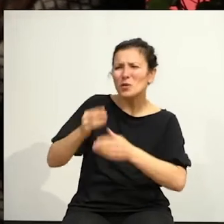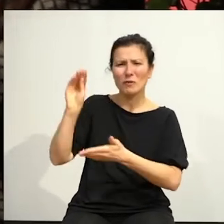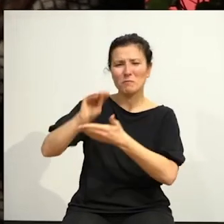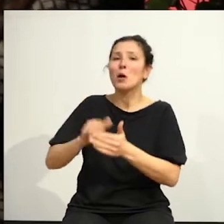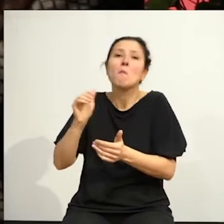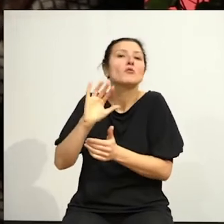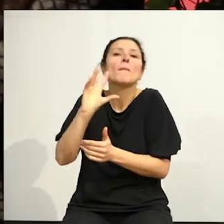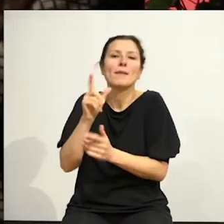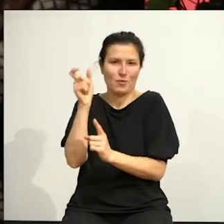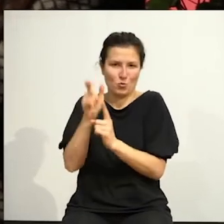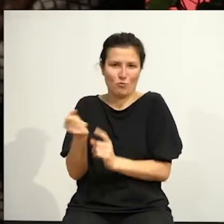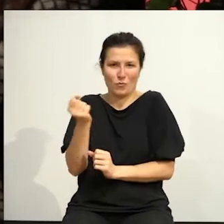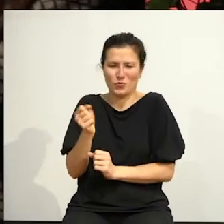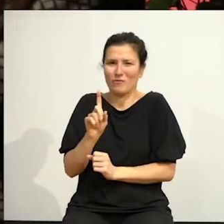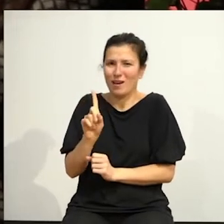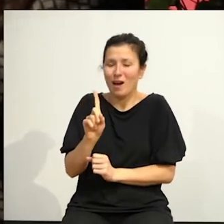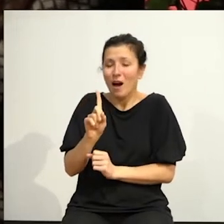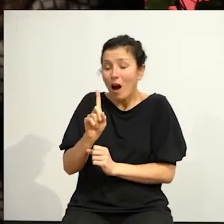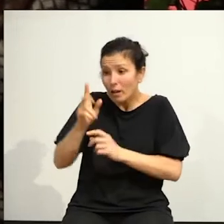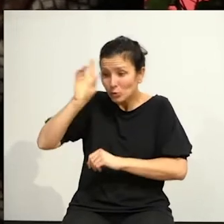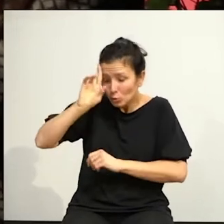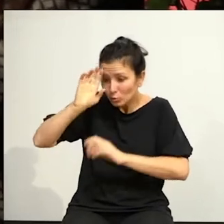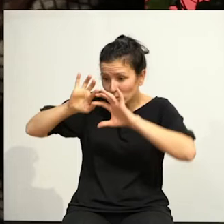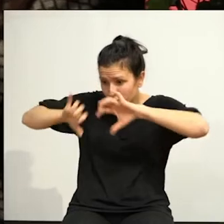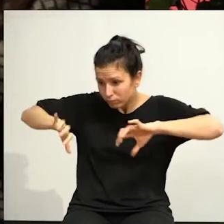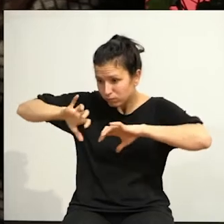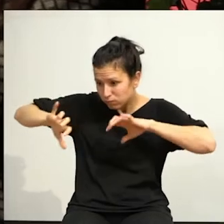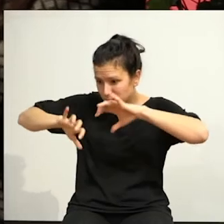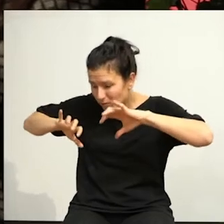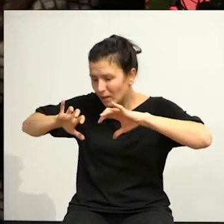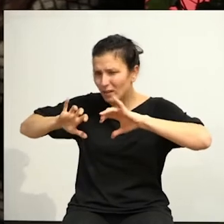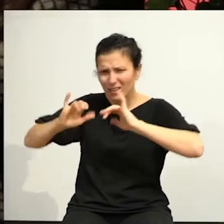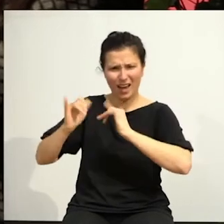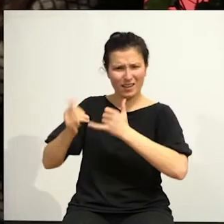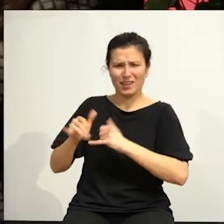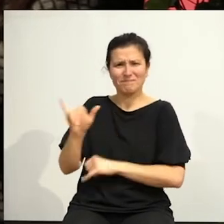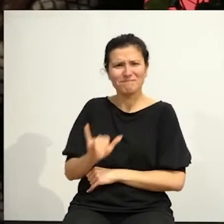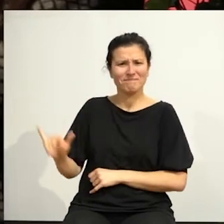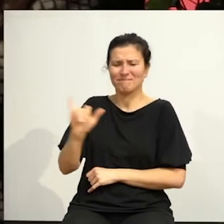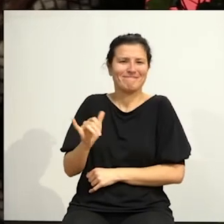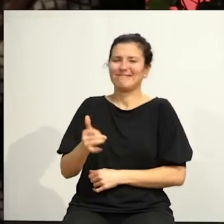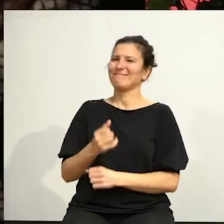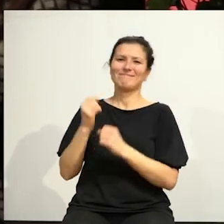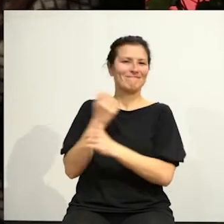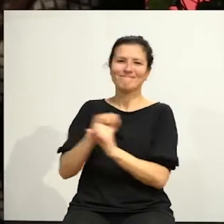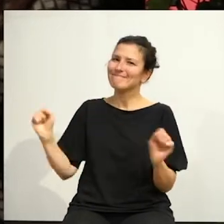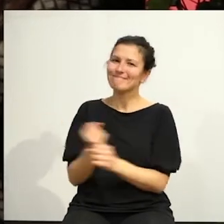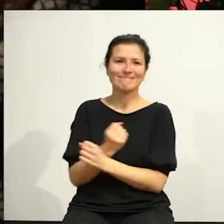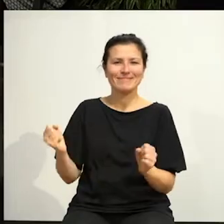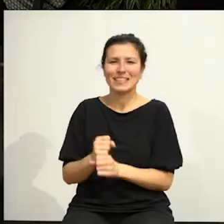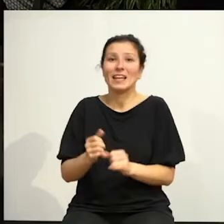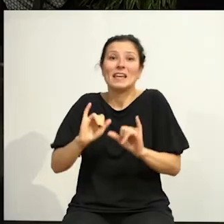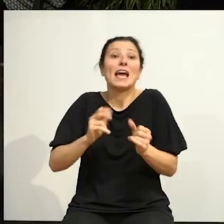piękne słowo, natomiast przebrnąć się przez to, że to trzeba by było, nie pamiętam cytatu dokładnego, ale na język polski